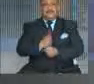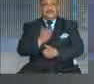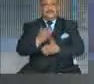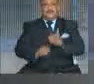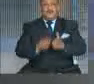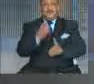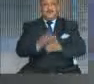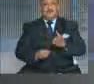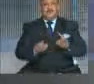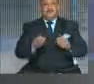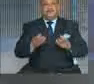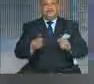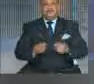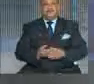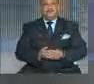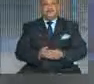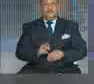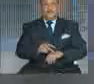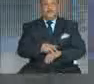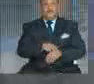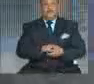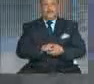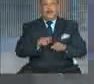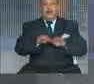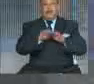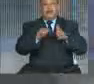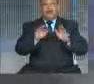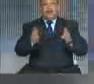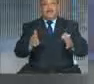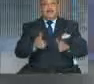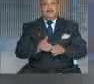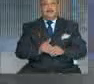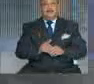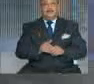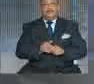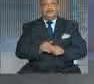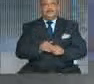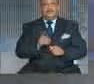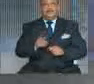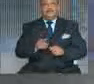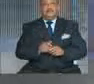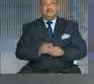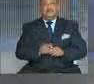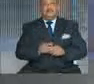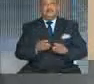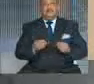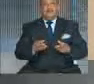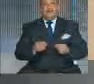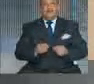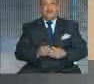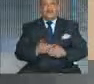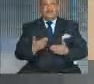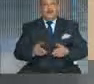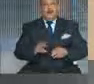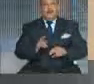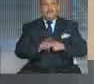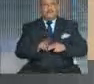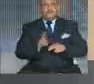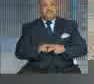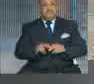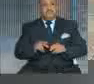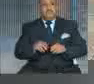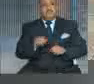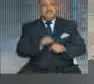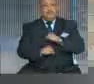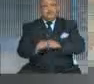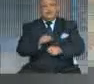الجديدة تقدما كبيرا، قرب بعضها وضع اللمسات الأخيرة والبدء بالاستغلال. تشهد معتمدية مطمطة